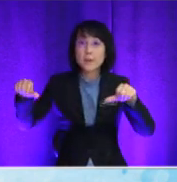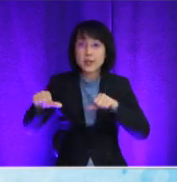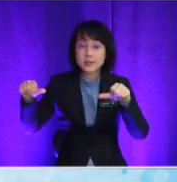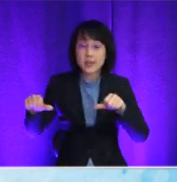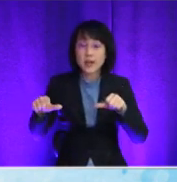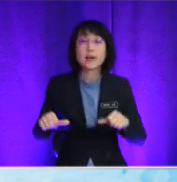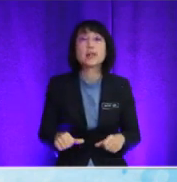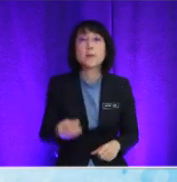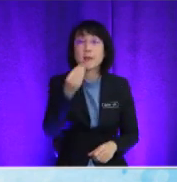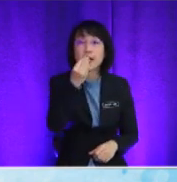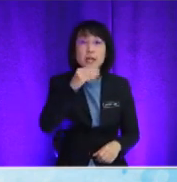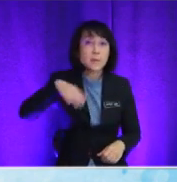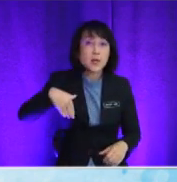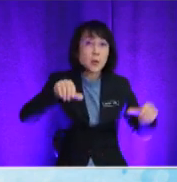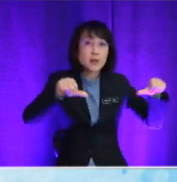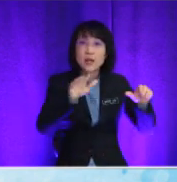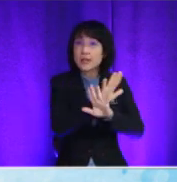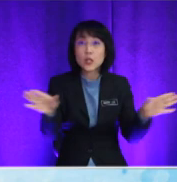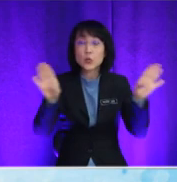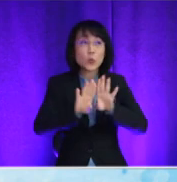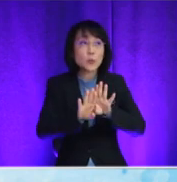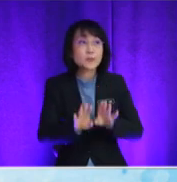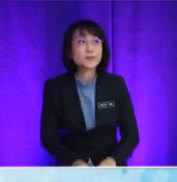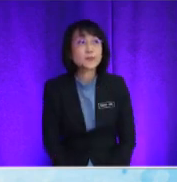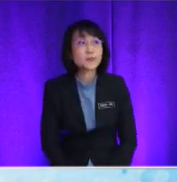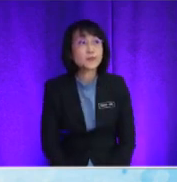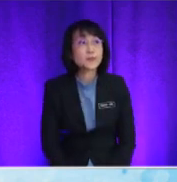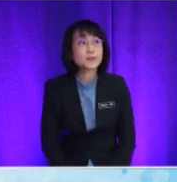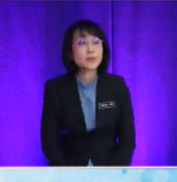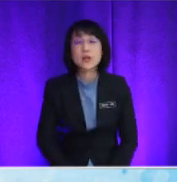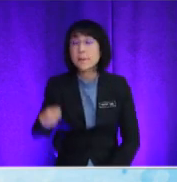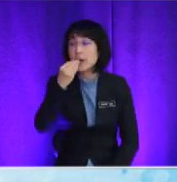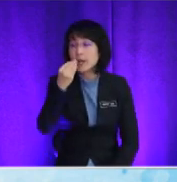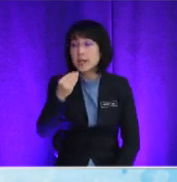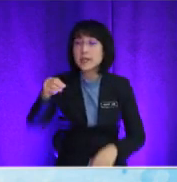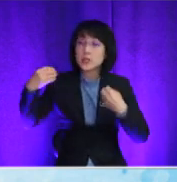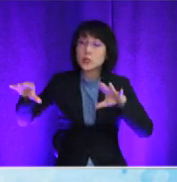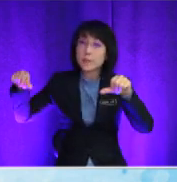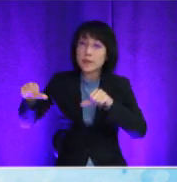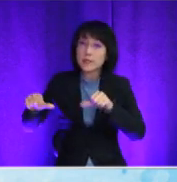yang kedua makanan masak dan belum dimasak diletakkan bersebelahan